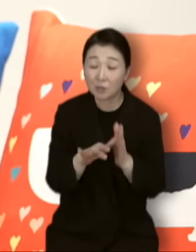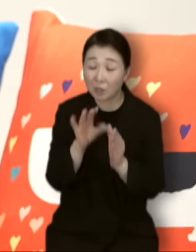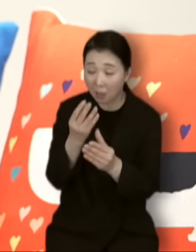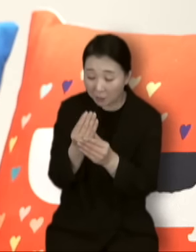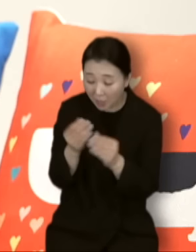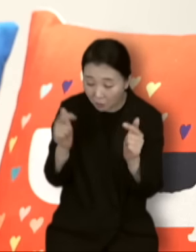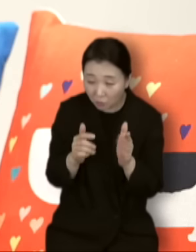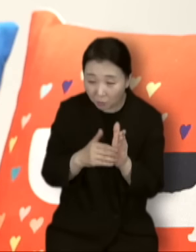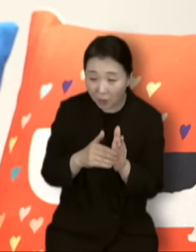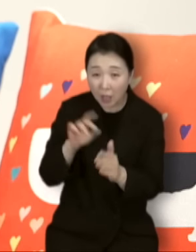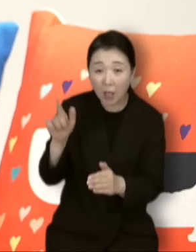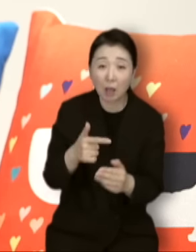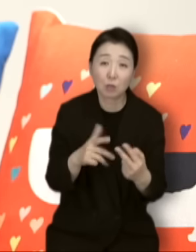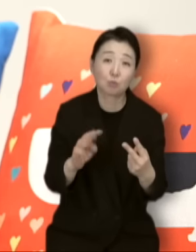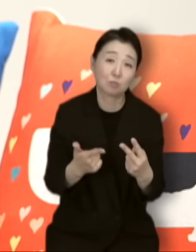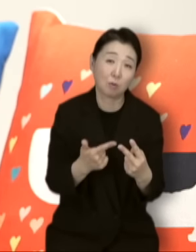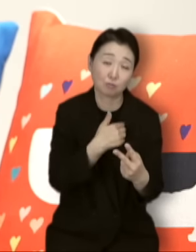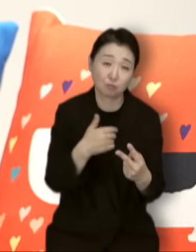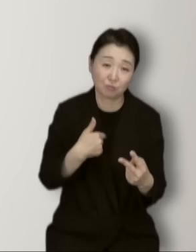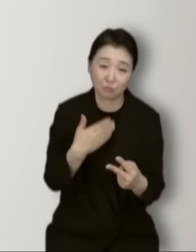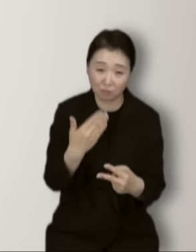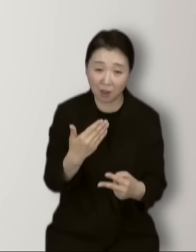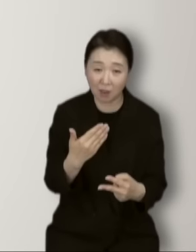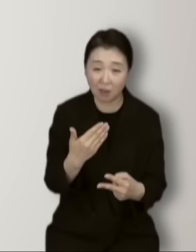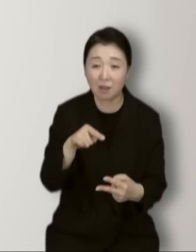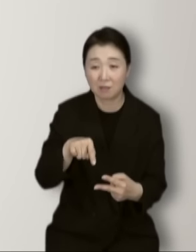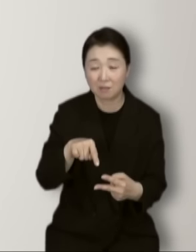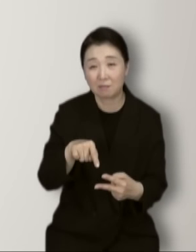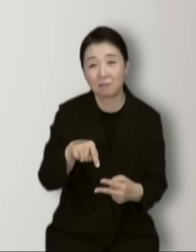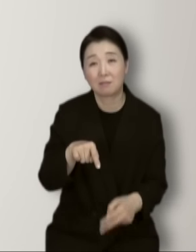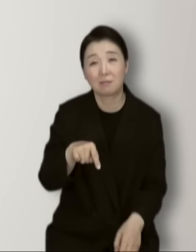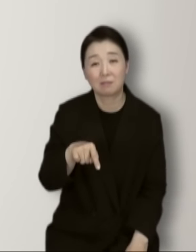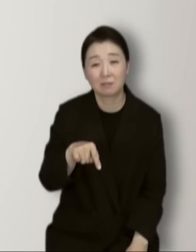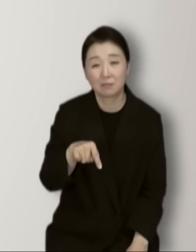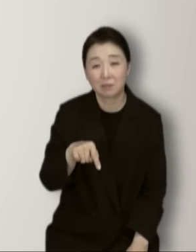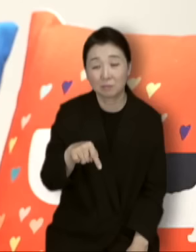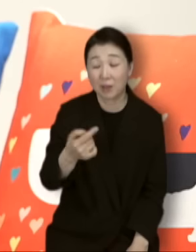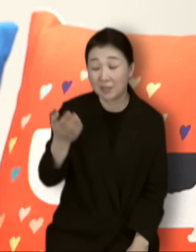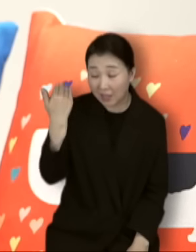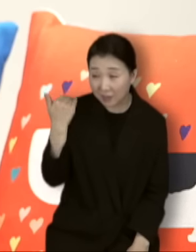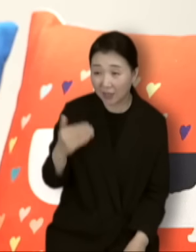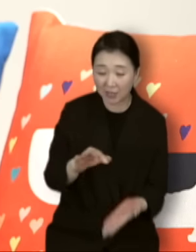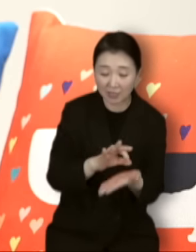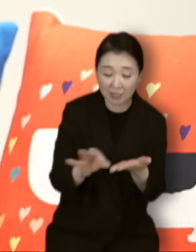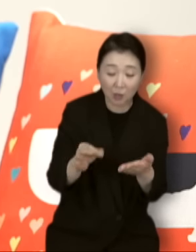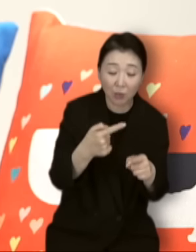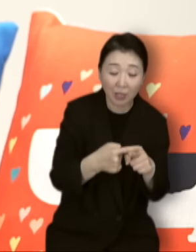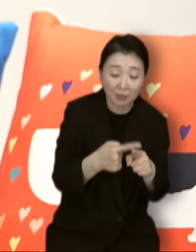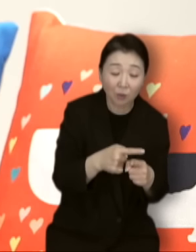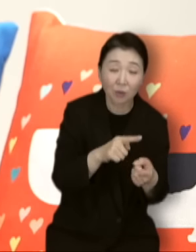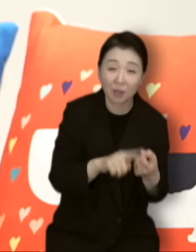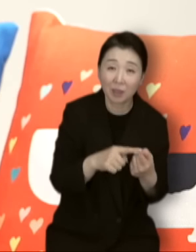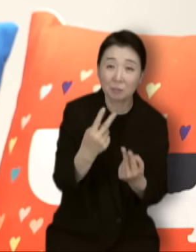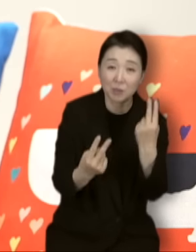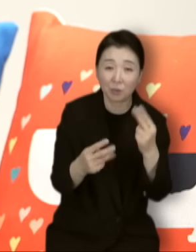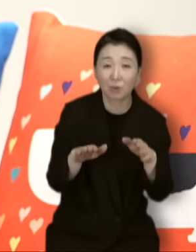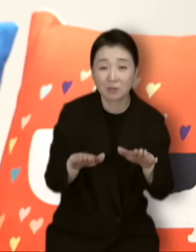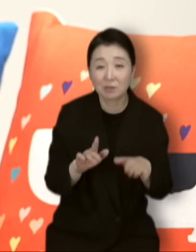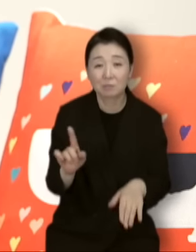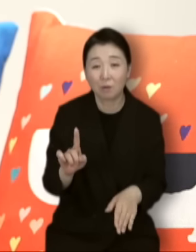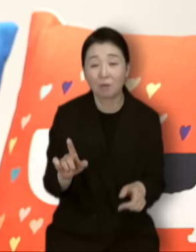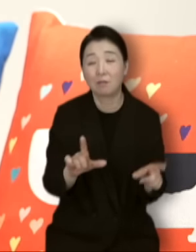늙으면서 양도 적어지니까 두끼도 충분히 먹고 사니까 어 그런 것도 많이 이게 옛날에 쓰던 가락에 비해서